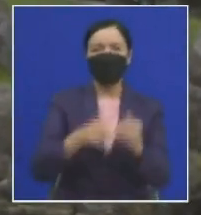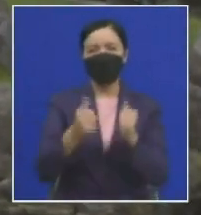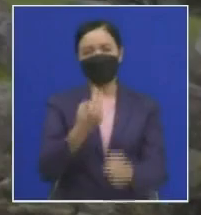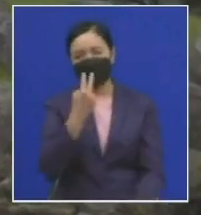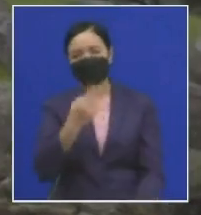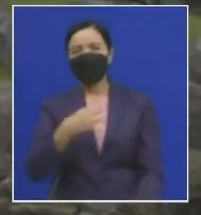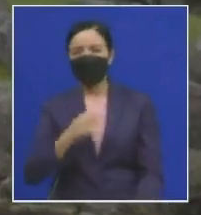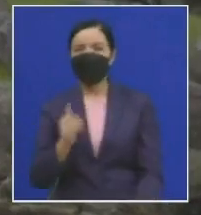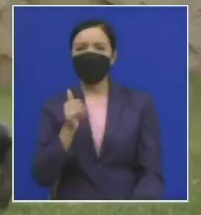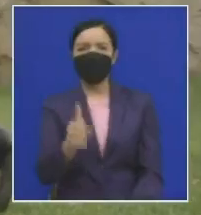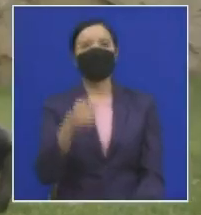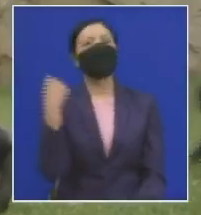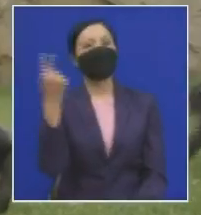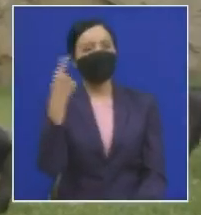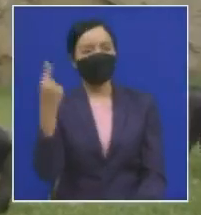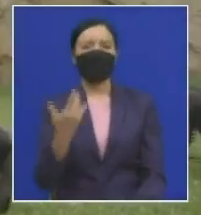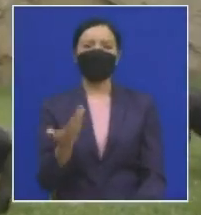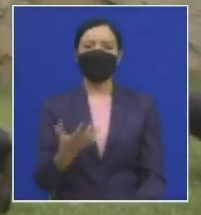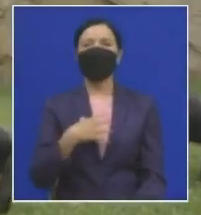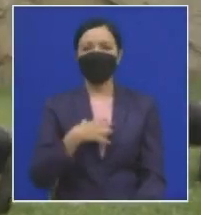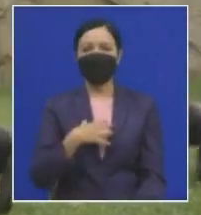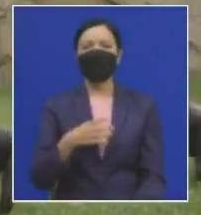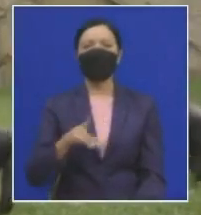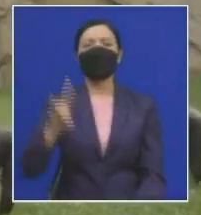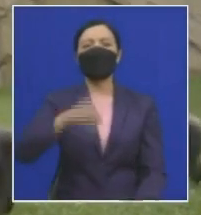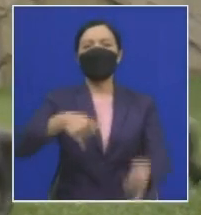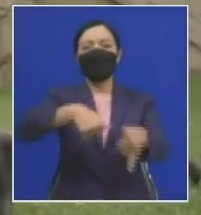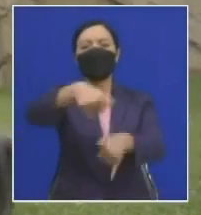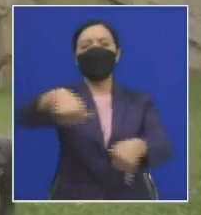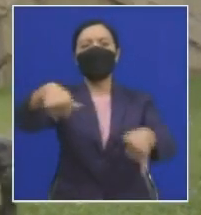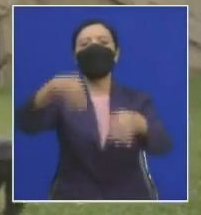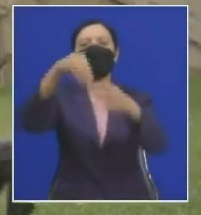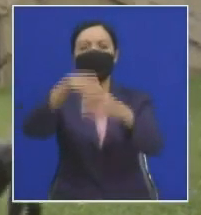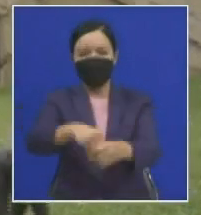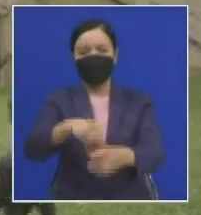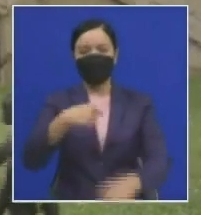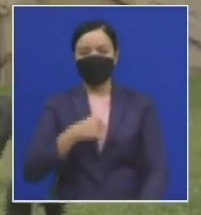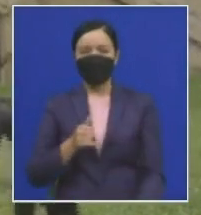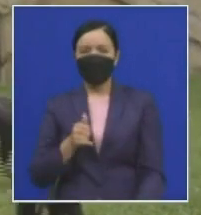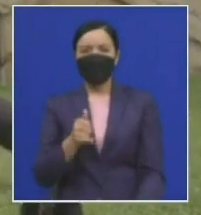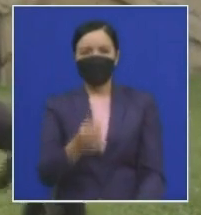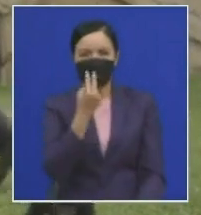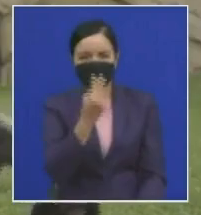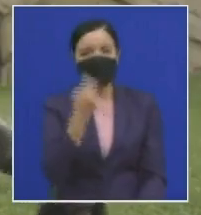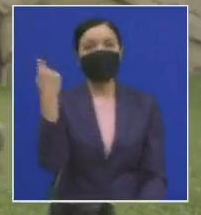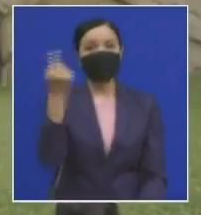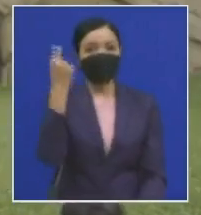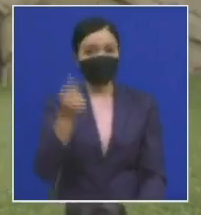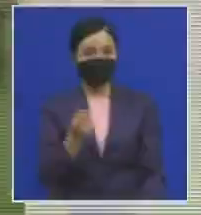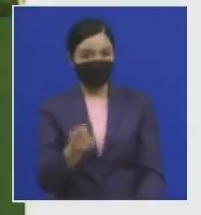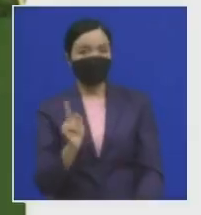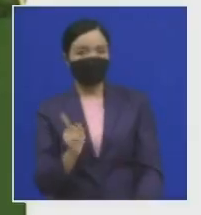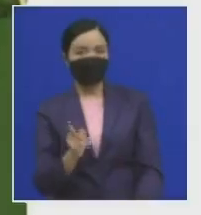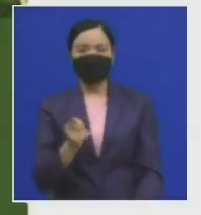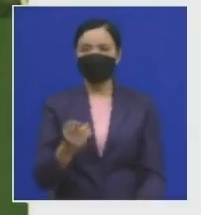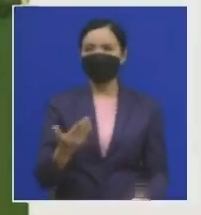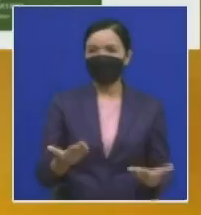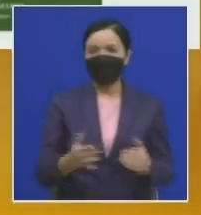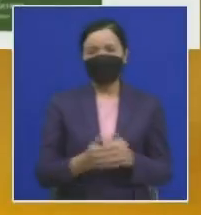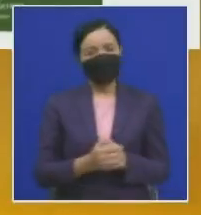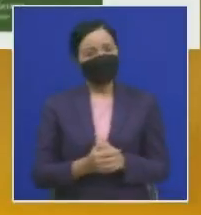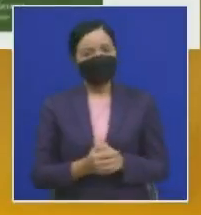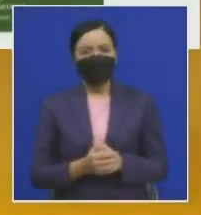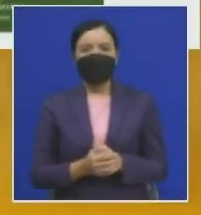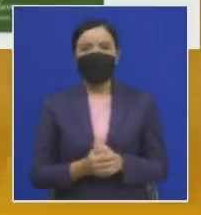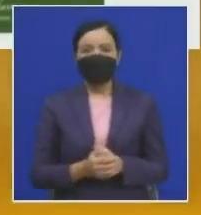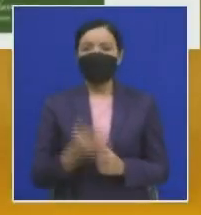อยากไปเทียวอยากไปเที่ยว ให้ศดเคู่ไ้แต่มหนาเที่ยวนะ มันดูกั หนาเที่